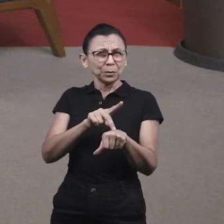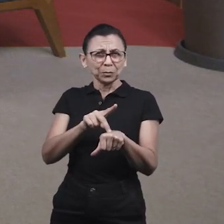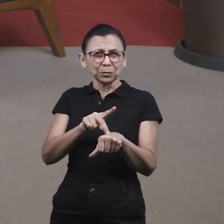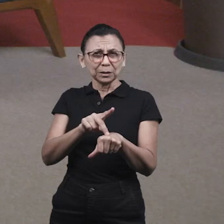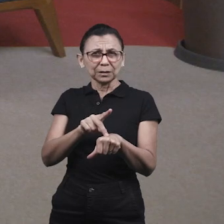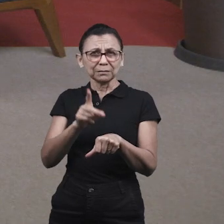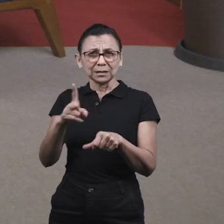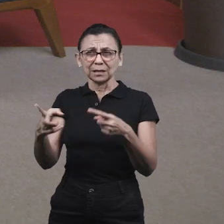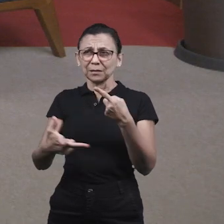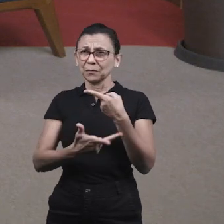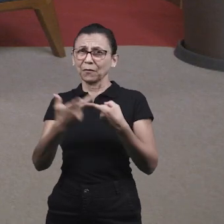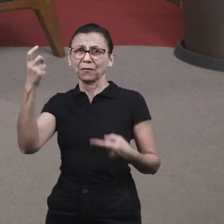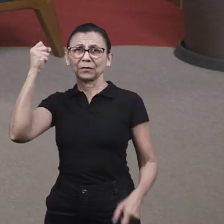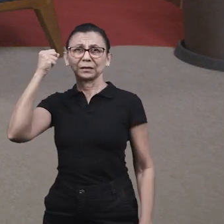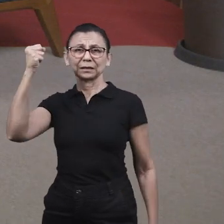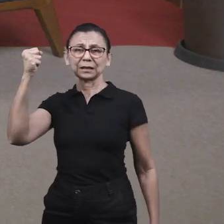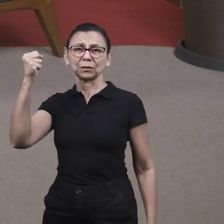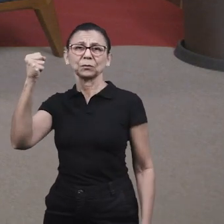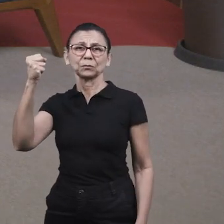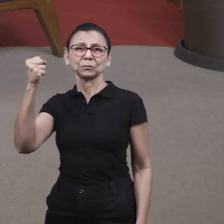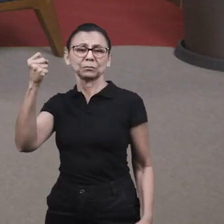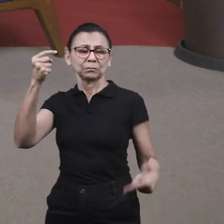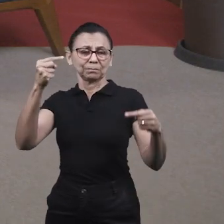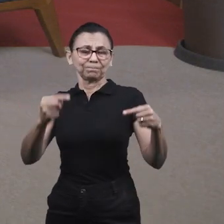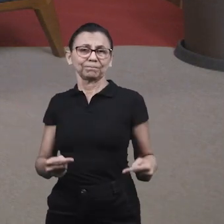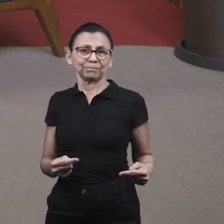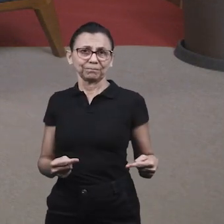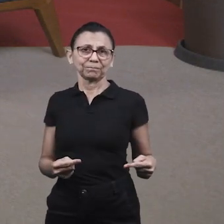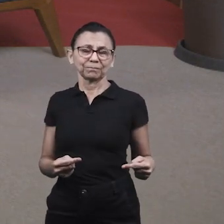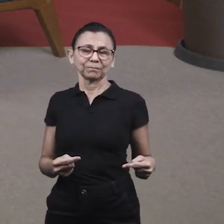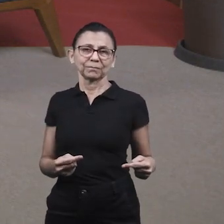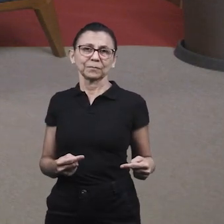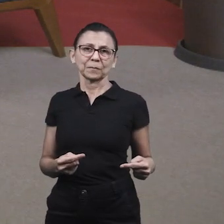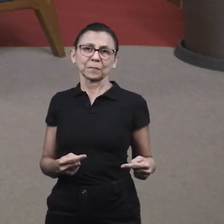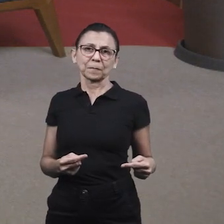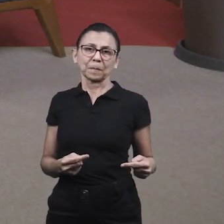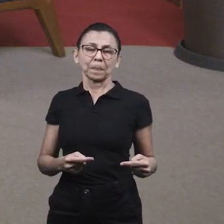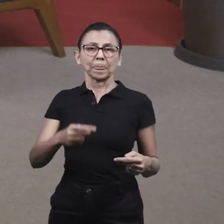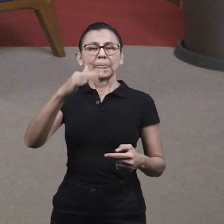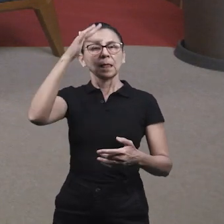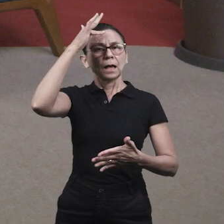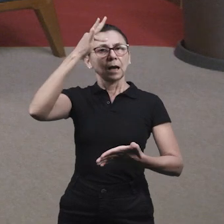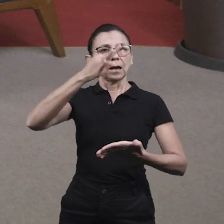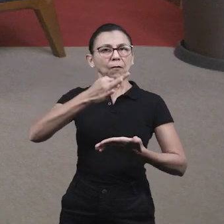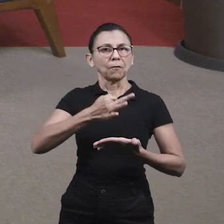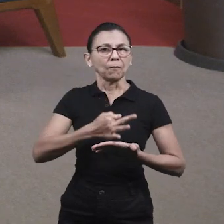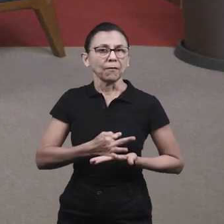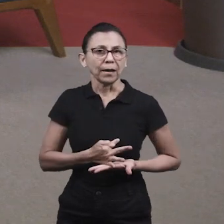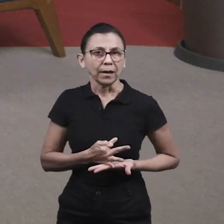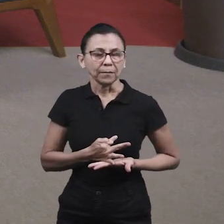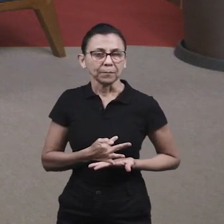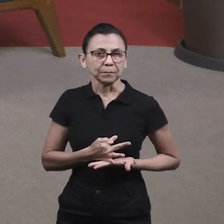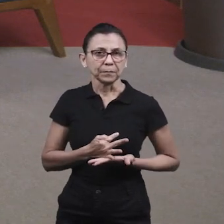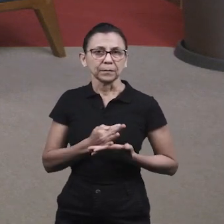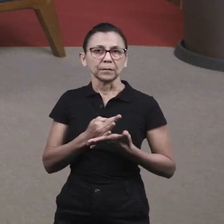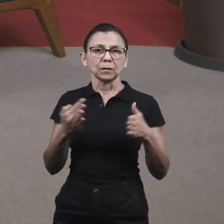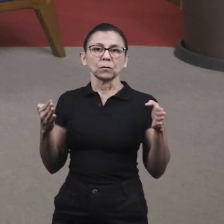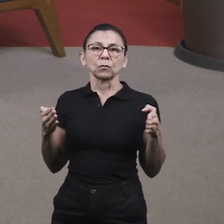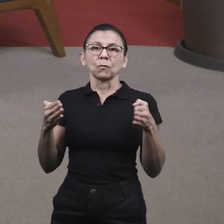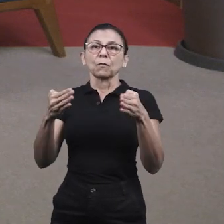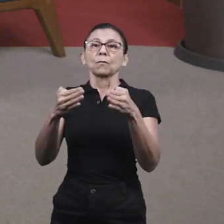véritable, elle a toujours vaincu les oppositions. Et la liaison essentielle de la foi, comme le